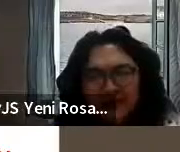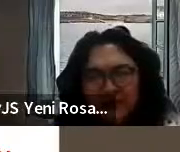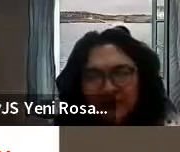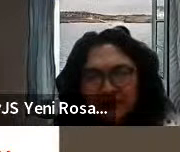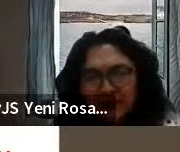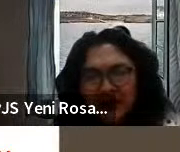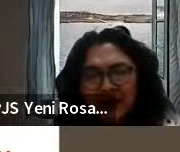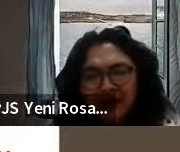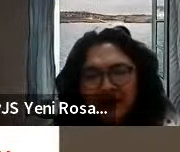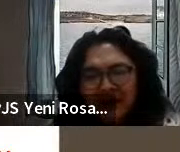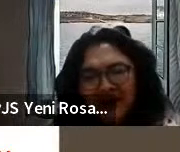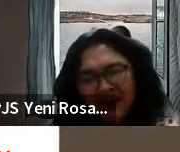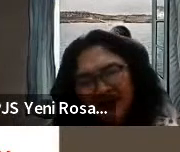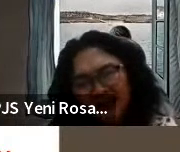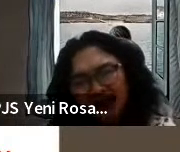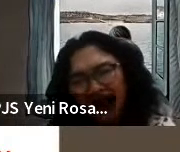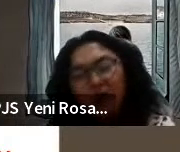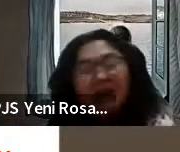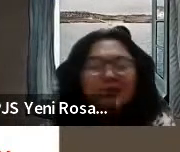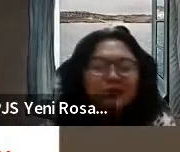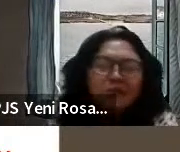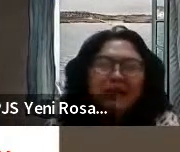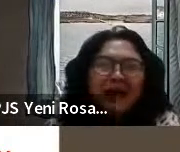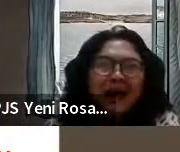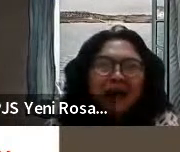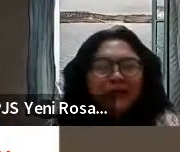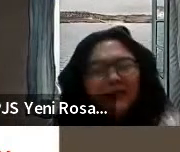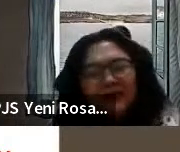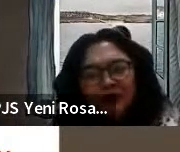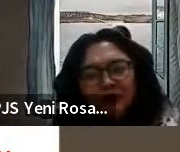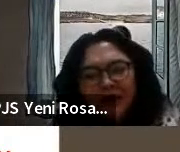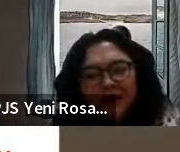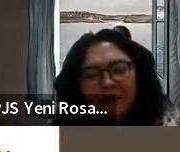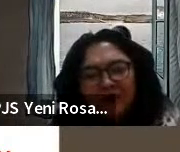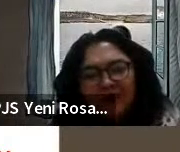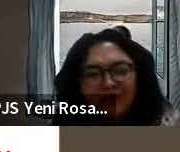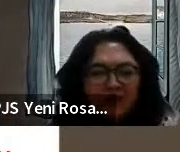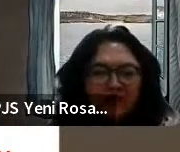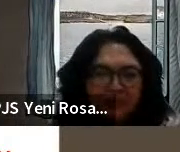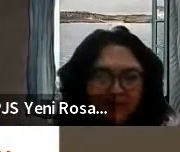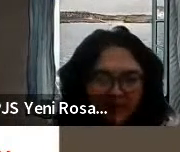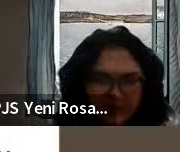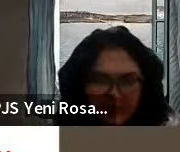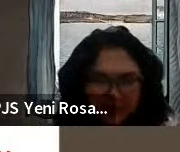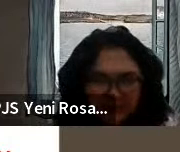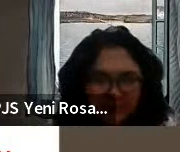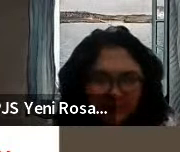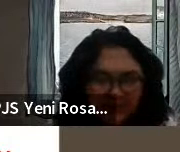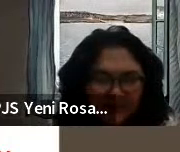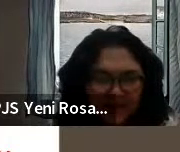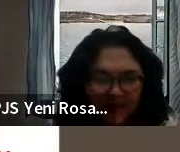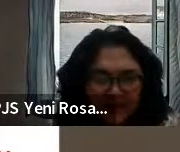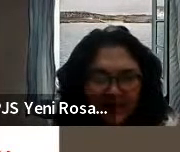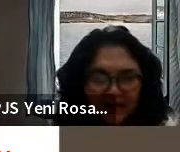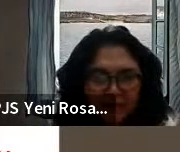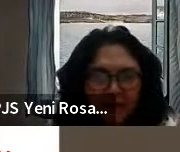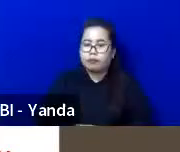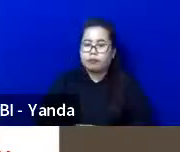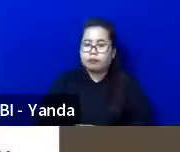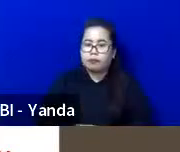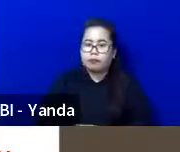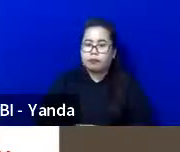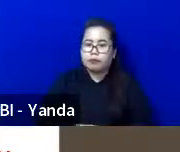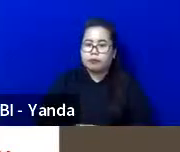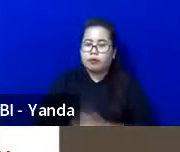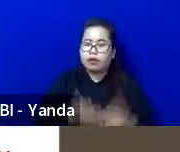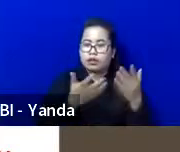orang-orang dengan disabilitas mental, dan ini kalau dari sudut pandang HAM kita sebut sebagai deprivation of liberty. Nah ini ya, beberapa